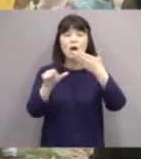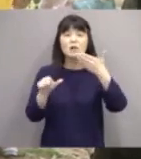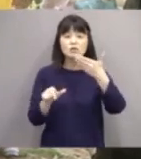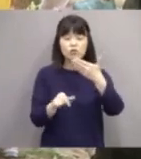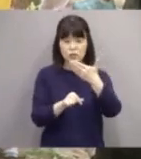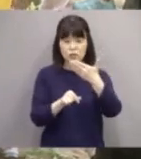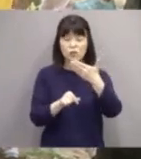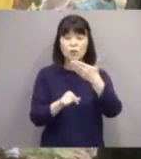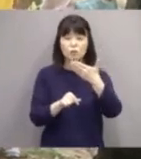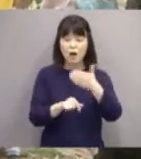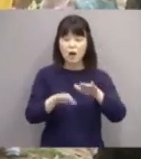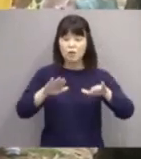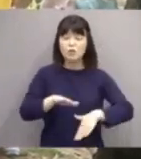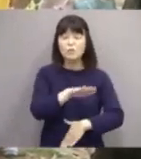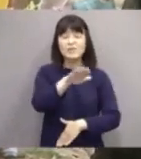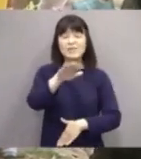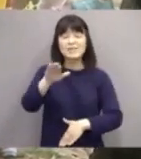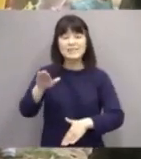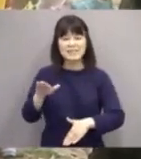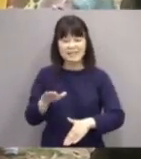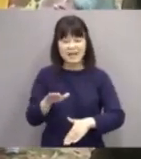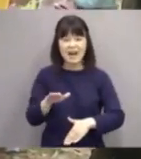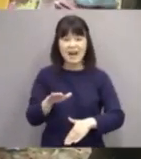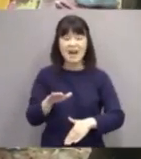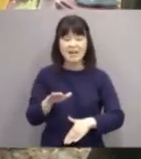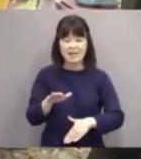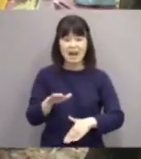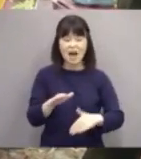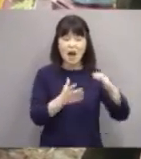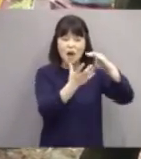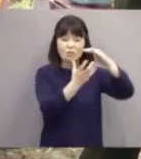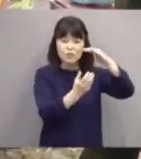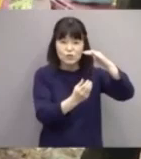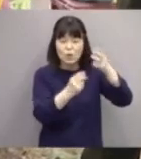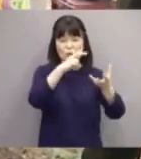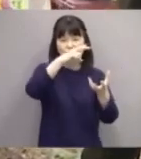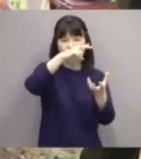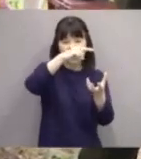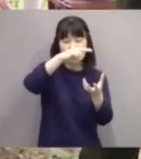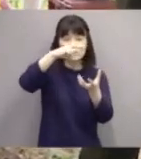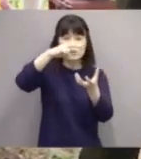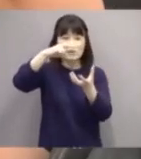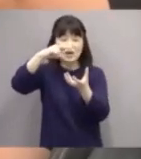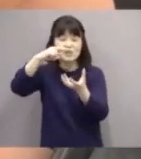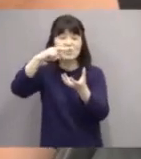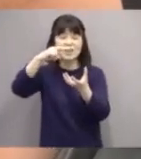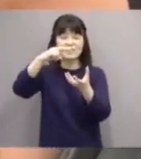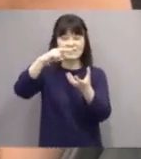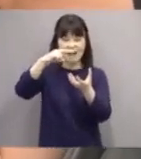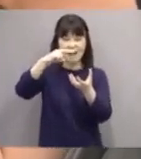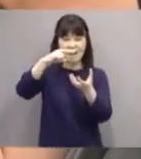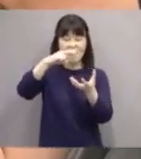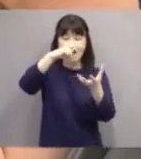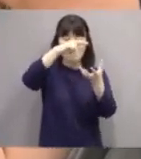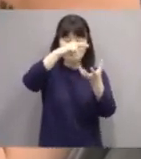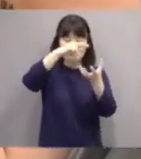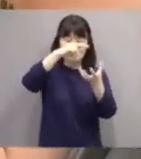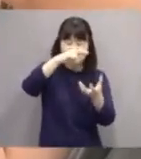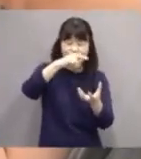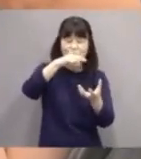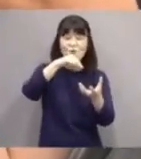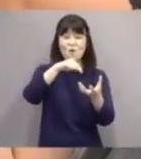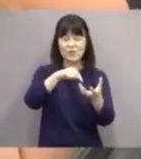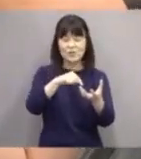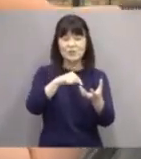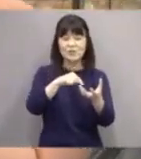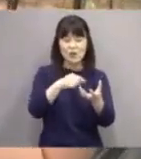9月には年中児の皆さんがぶどう農家さんと一緒に収穫をしました。園児たちはぶどうのずっしりと